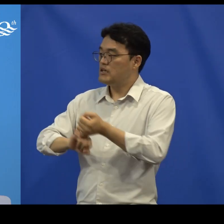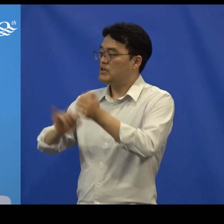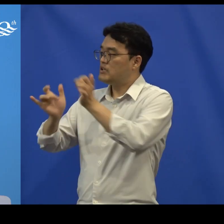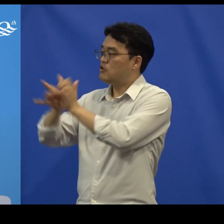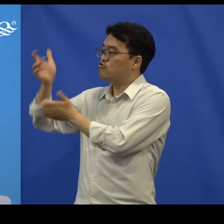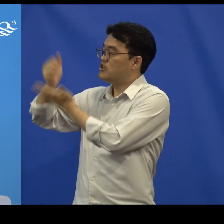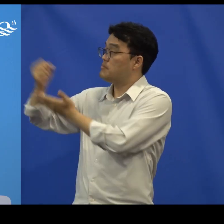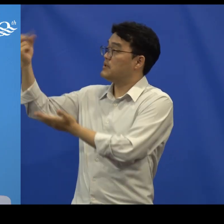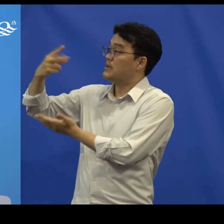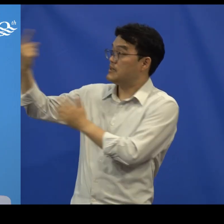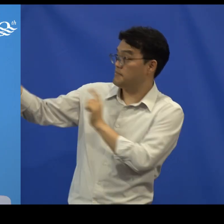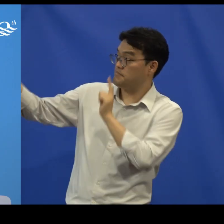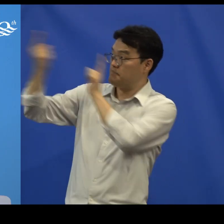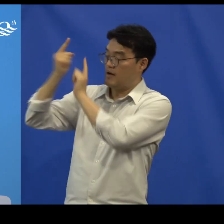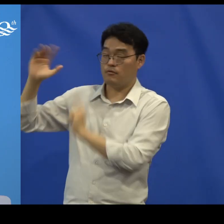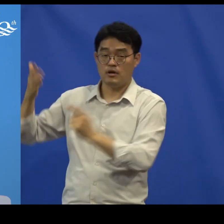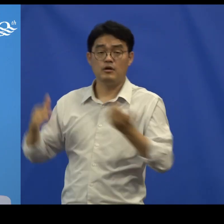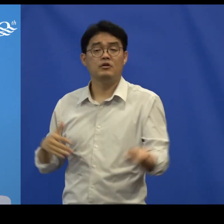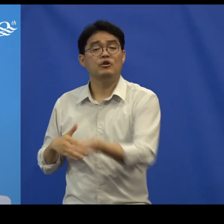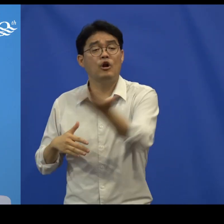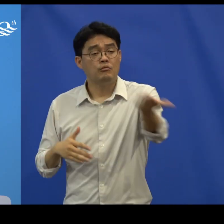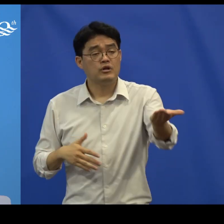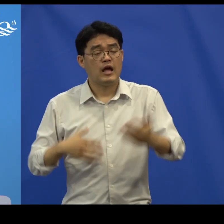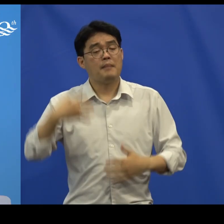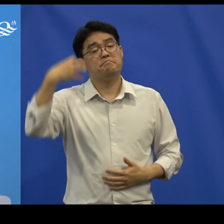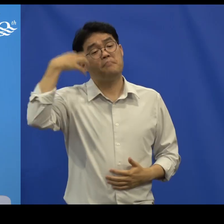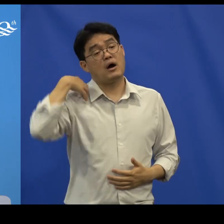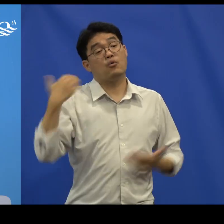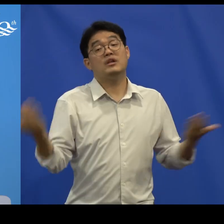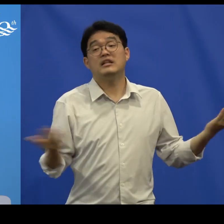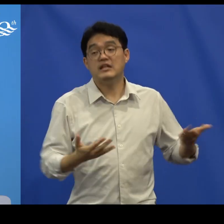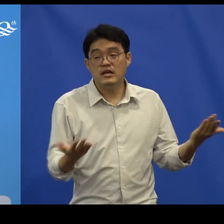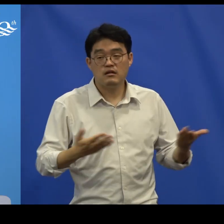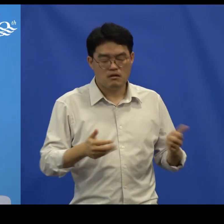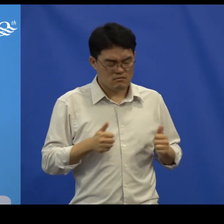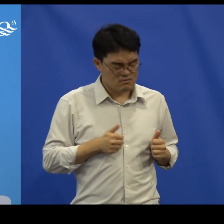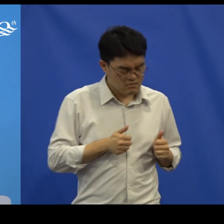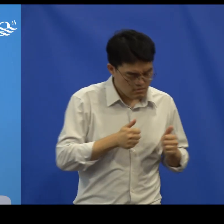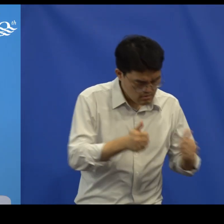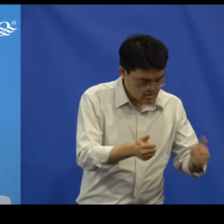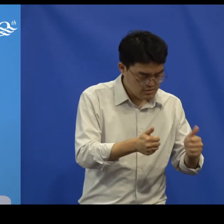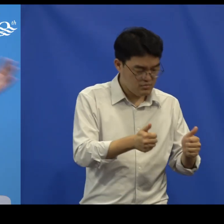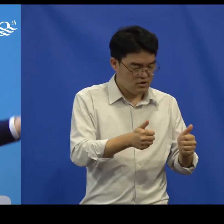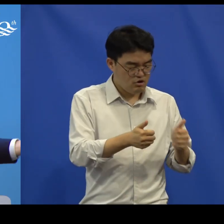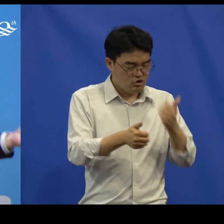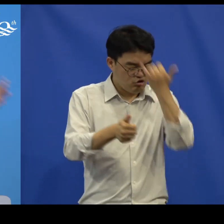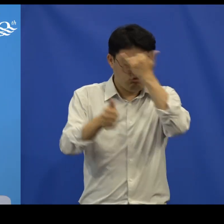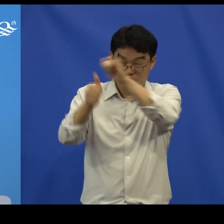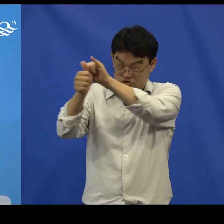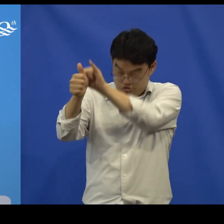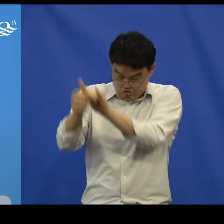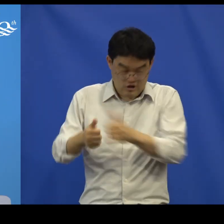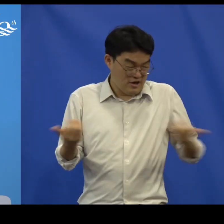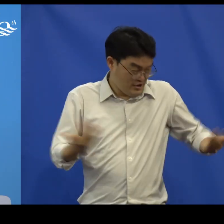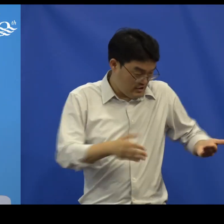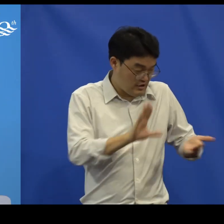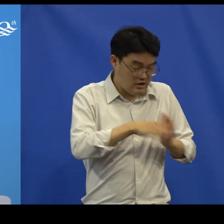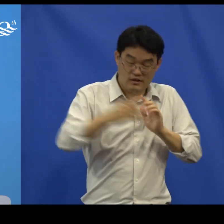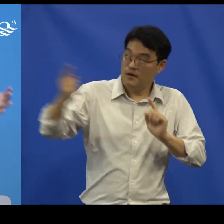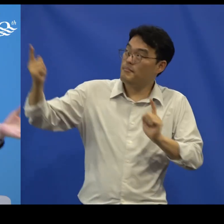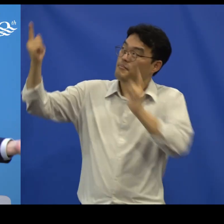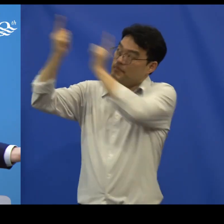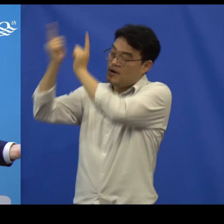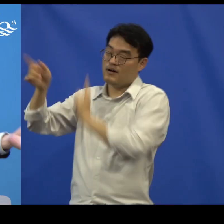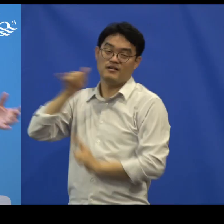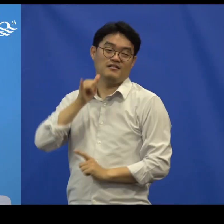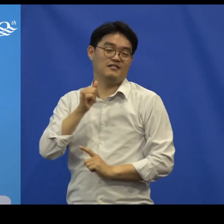이상한 일을 하든 뭘 하든 내가 하고 있는 그 자리에서 주님을 맞이할 거예요. 저는 설교하면서 맞이하면 좋을 것